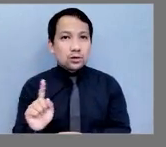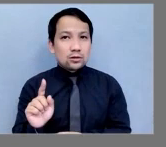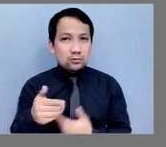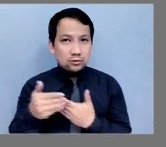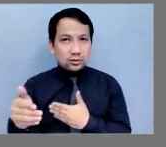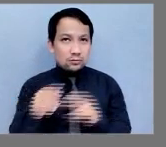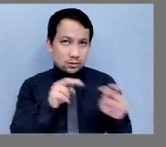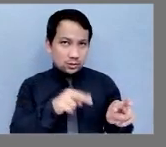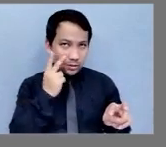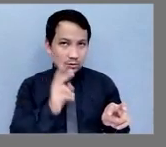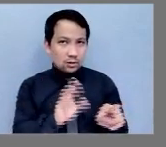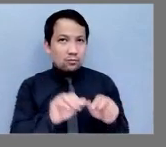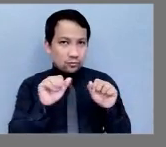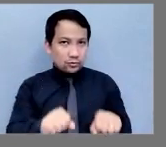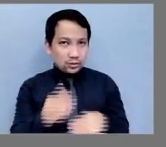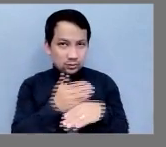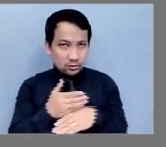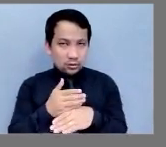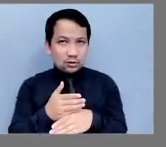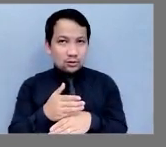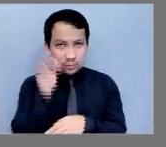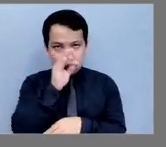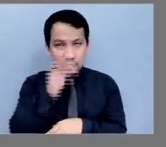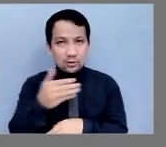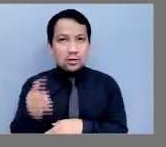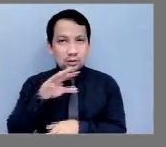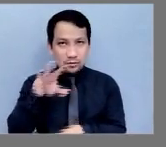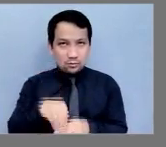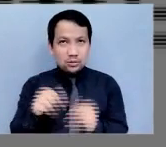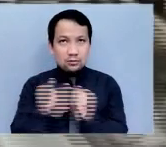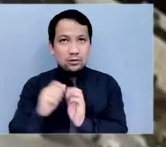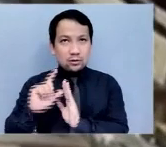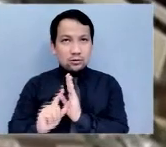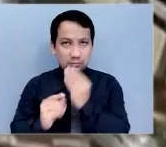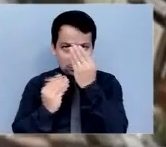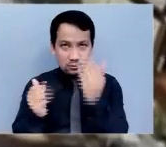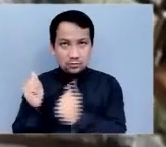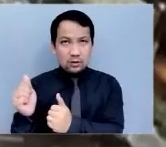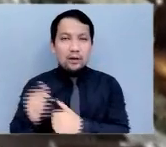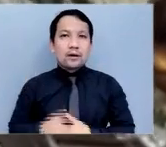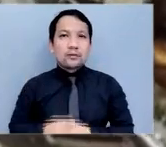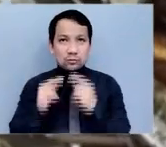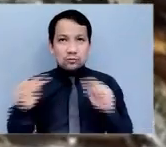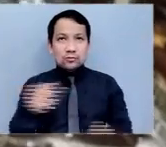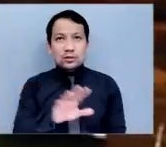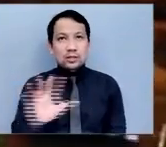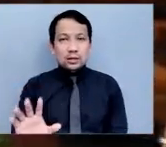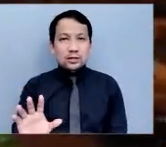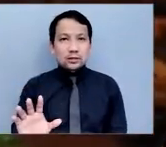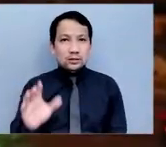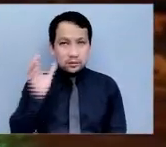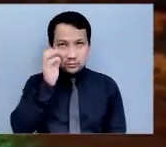tingin natin with taking care of the well-being of our Filipinos are within the bounds of their laws. Nagbabalita muna sa Frontline,